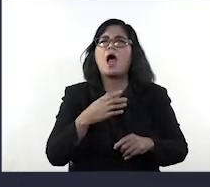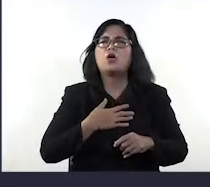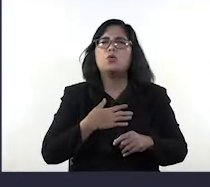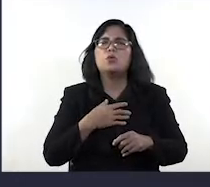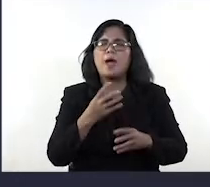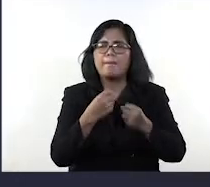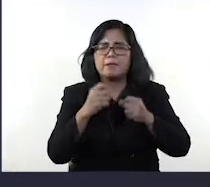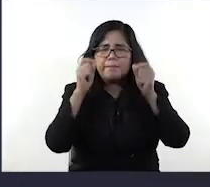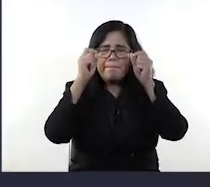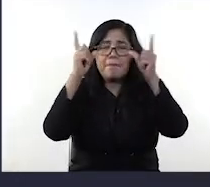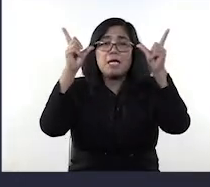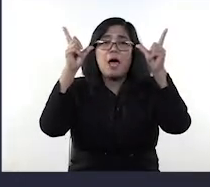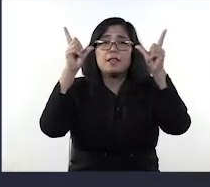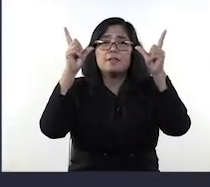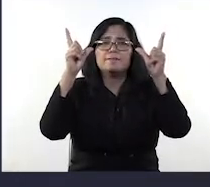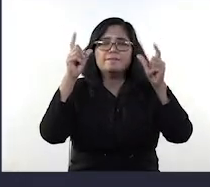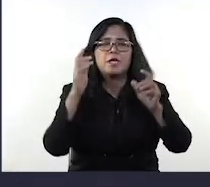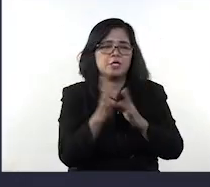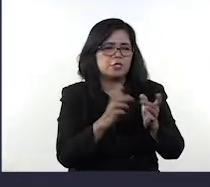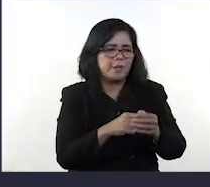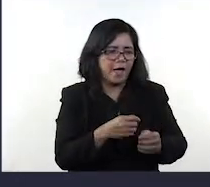Hai sesuai dengan iman menjadi variabel